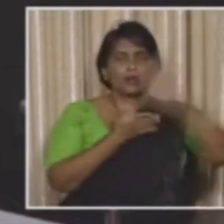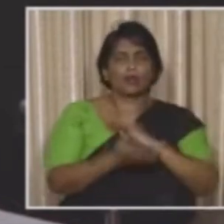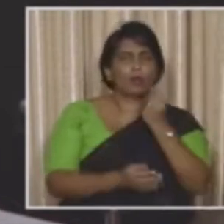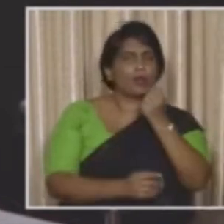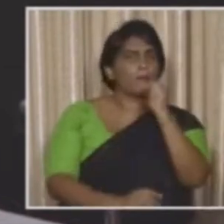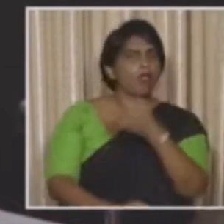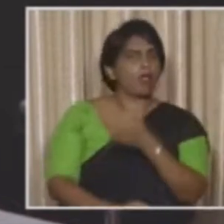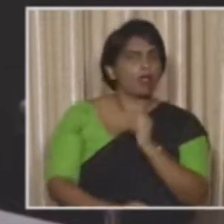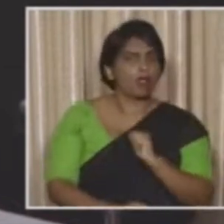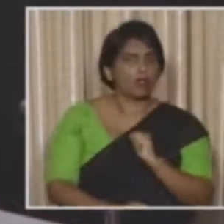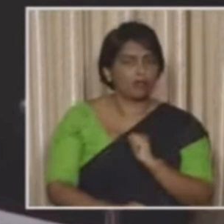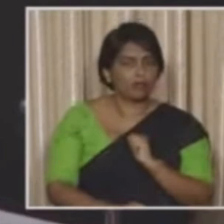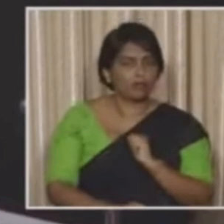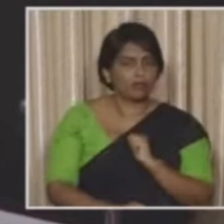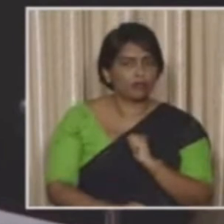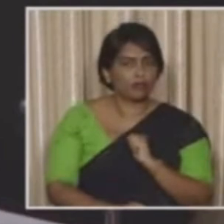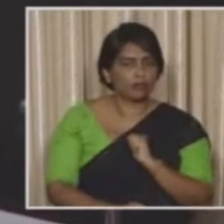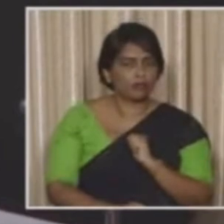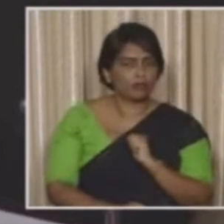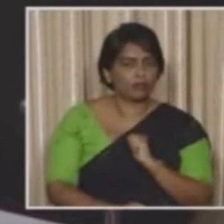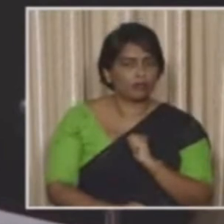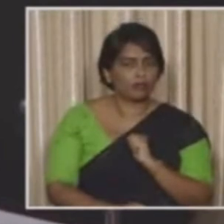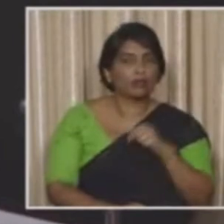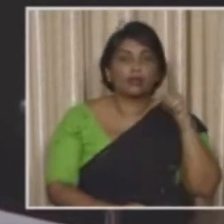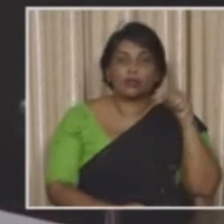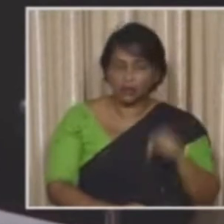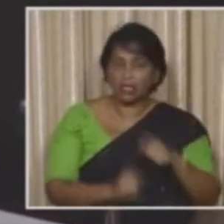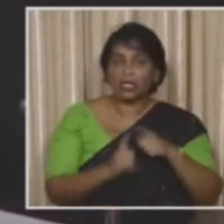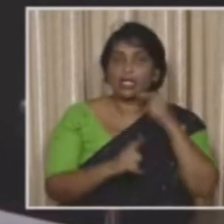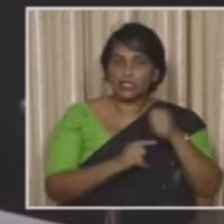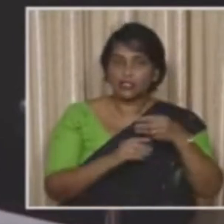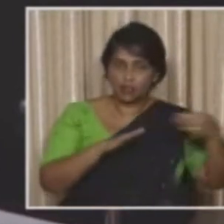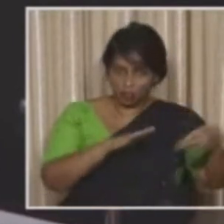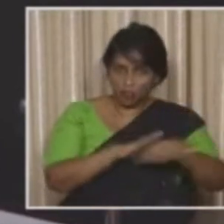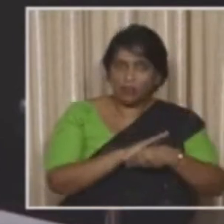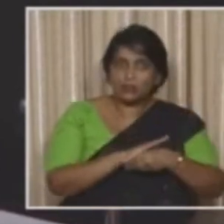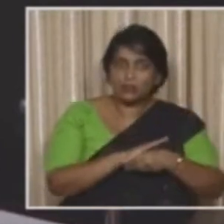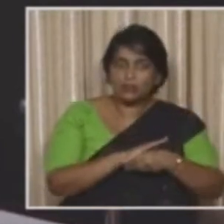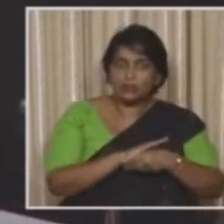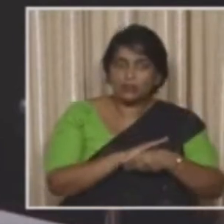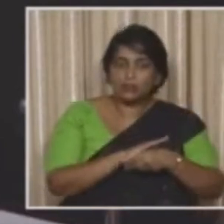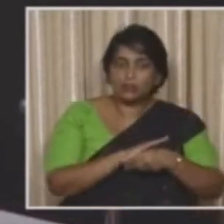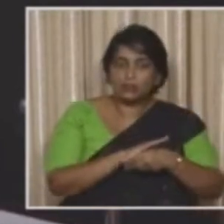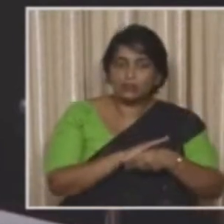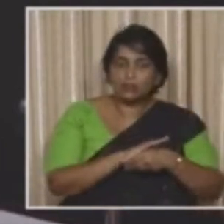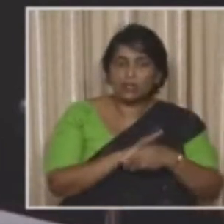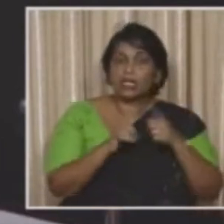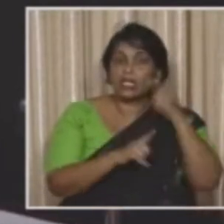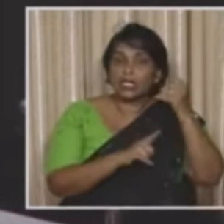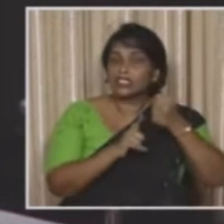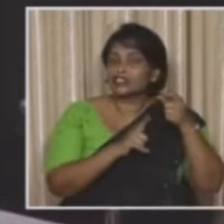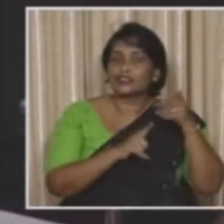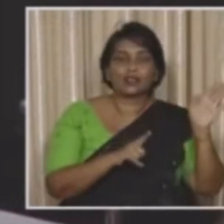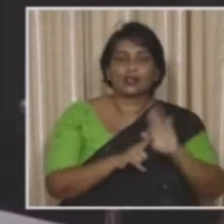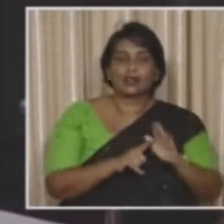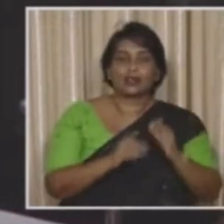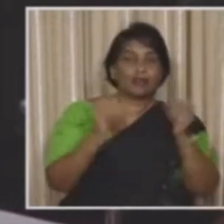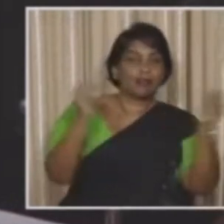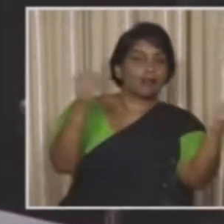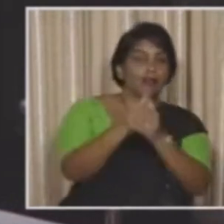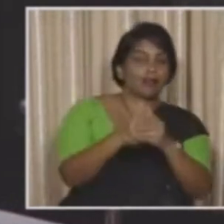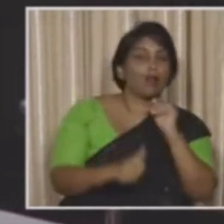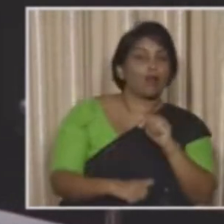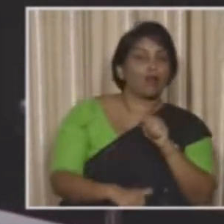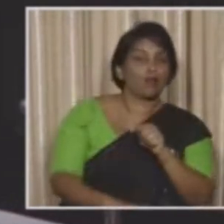එක රුපියල් 50 වෙන්නේ? දැන් එතකොට ඉංජිනේරුවන්ට කොමිස් ගහන්නේ. ඉංජිනේරුවන් නෙවෙයි කොමිස් ගන්න මේක පිටිපස්සේ ඉන්නේ